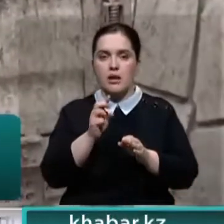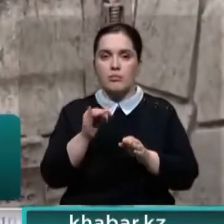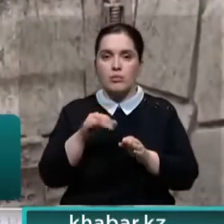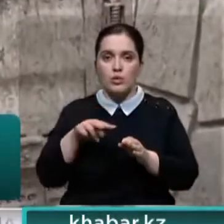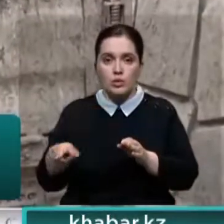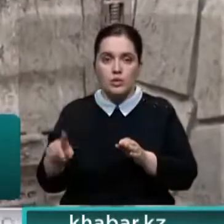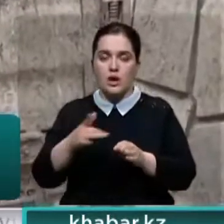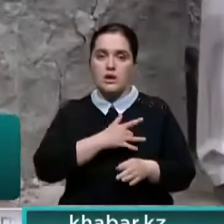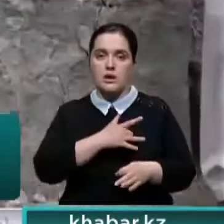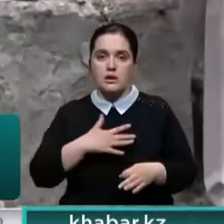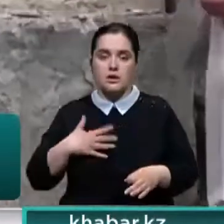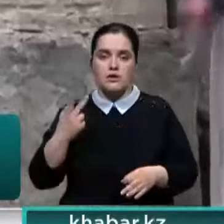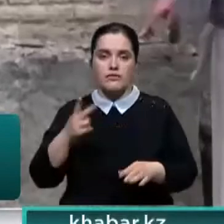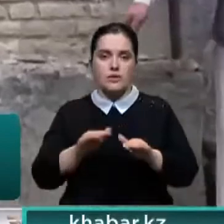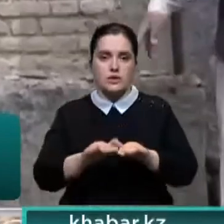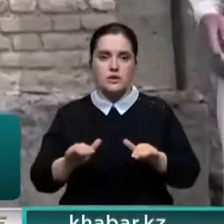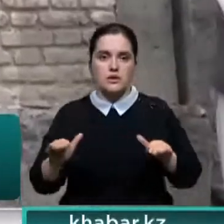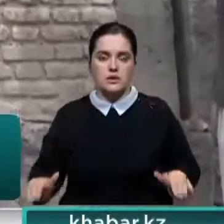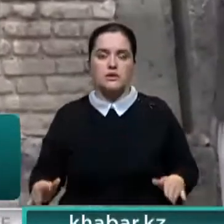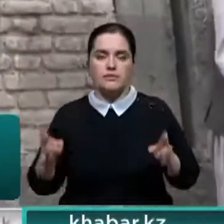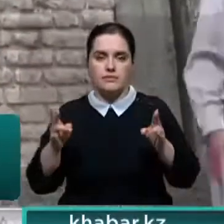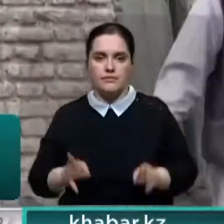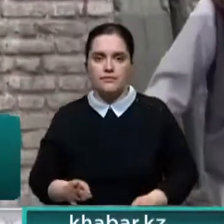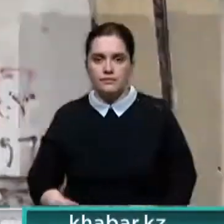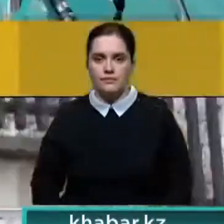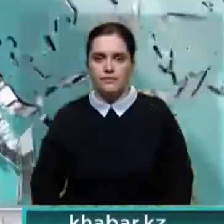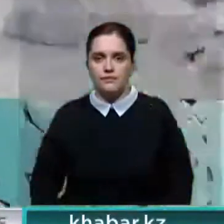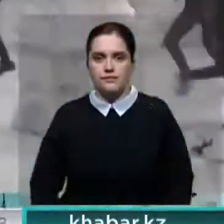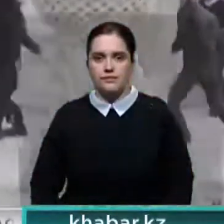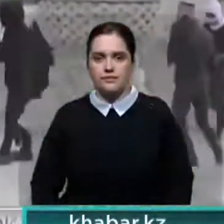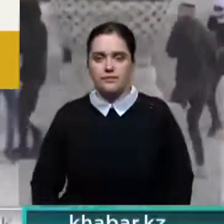Кабула. Там ранения получили 2 детей.